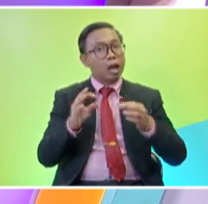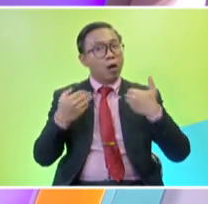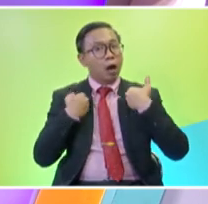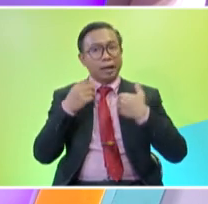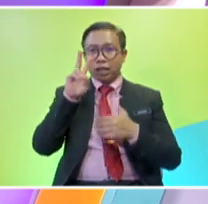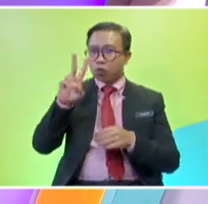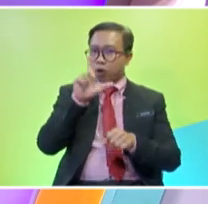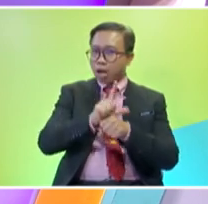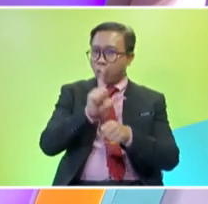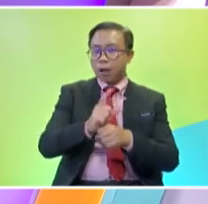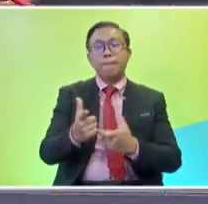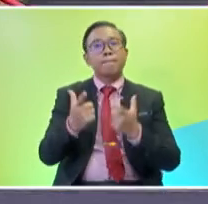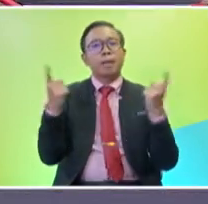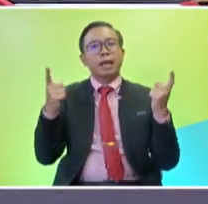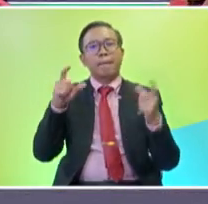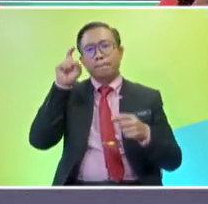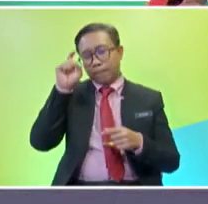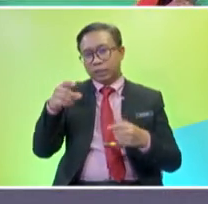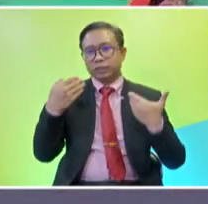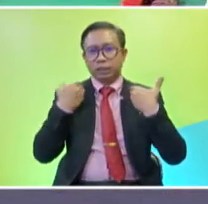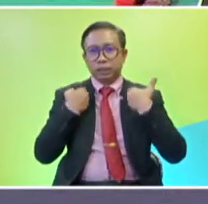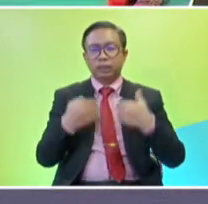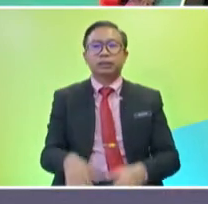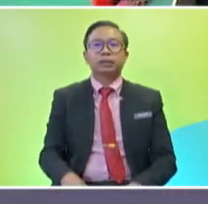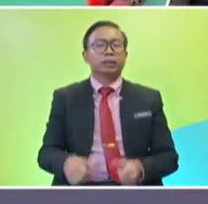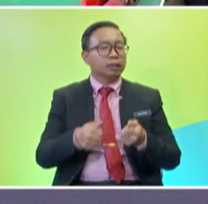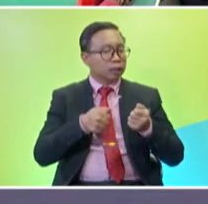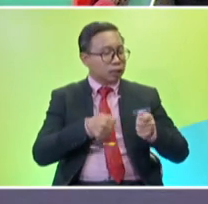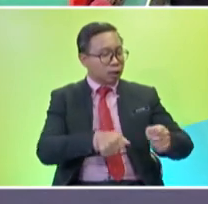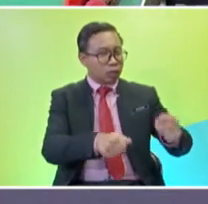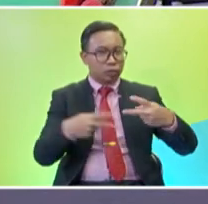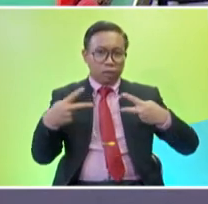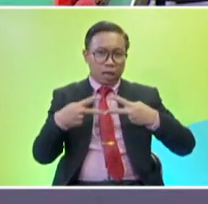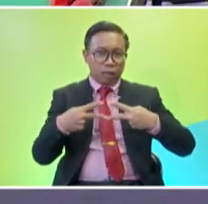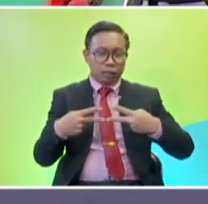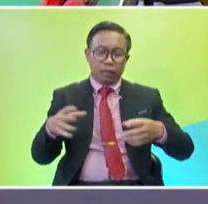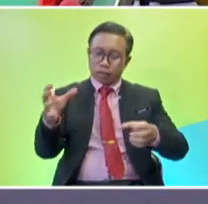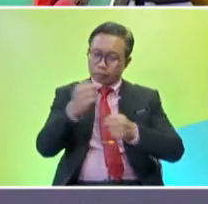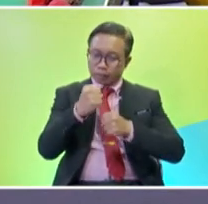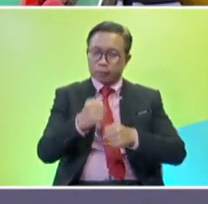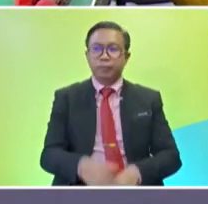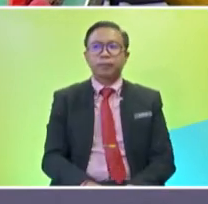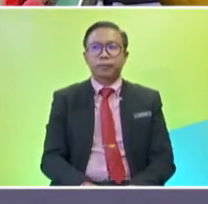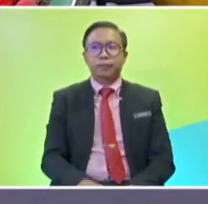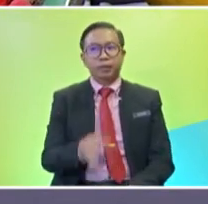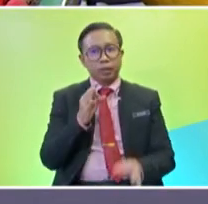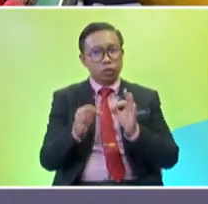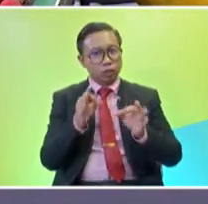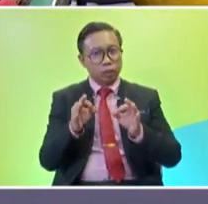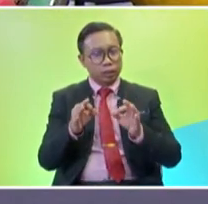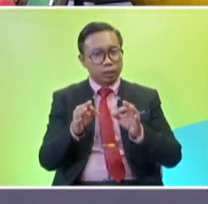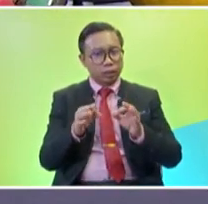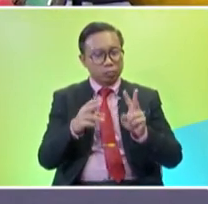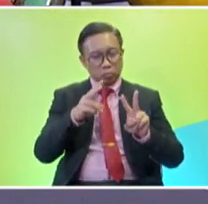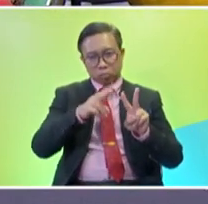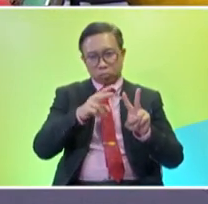yang berlainan pasti ada arus elektrik yang berhasil jika pasangan logam